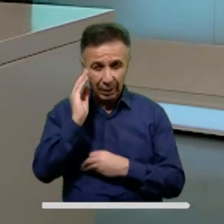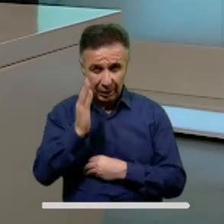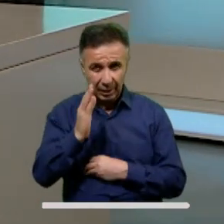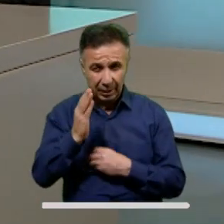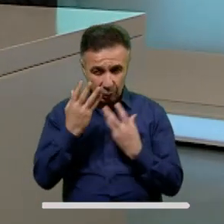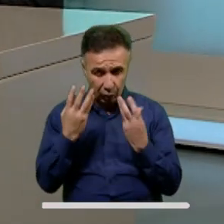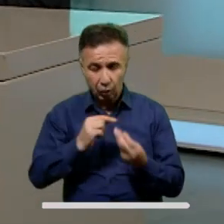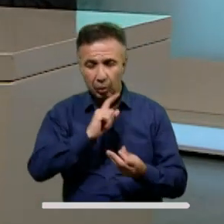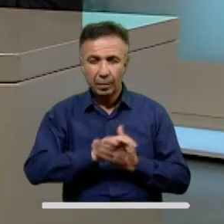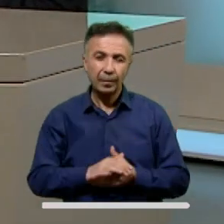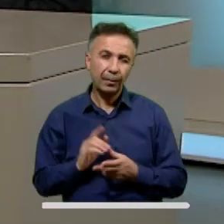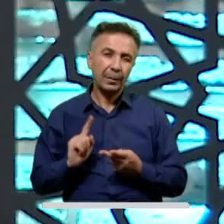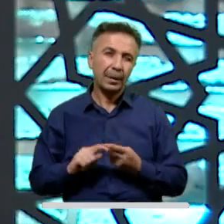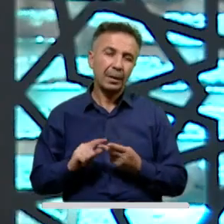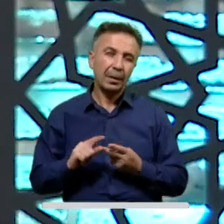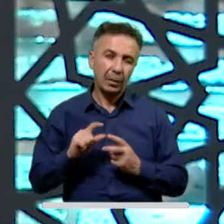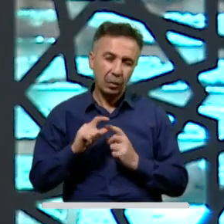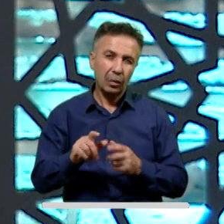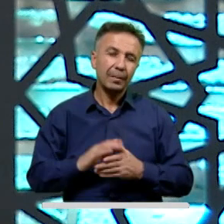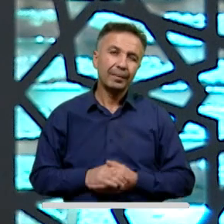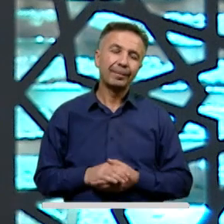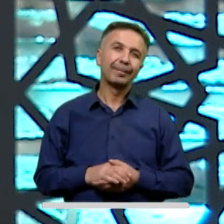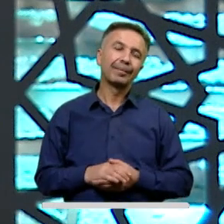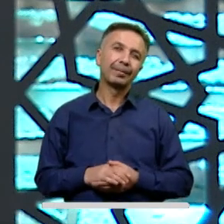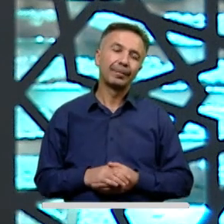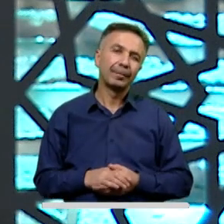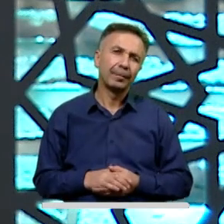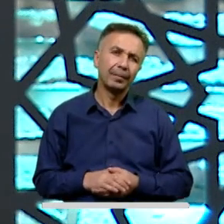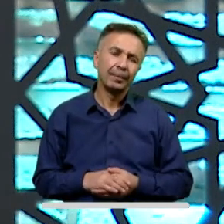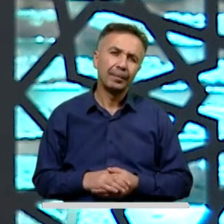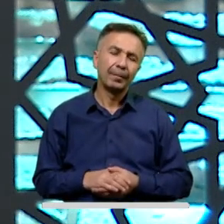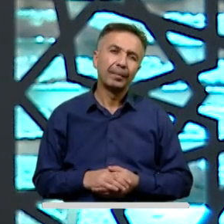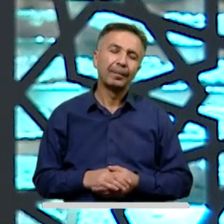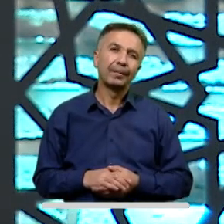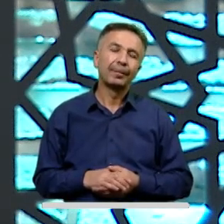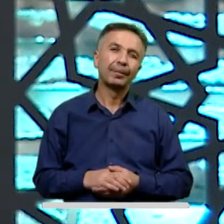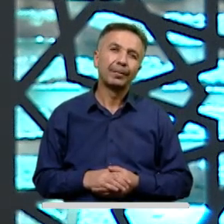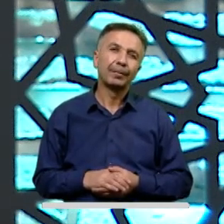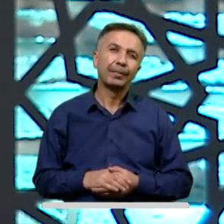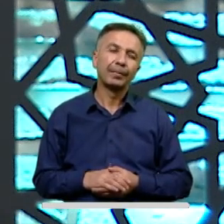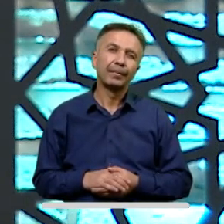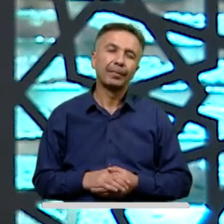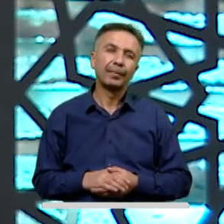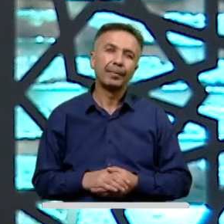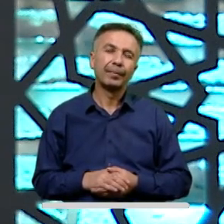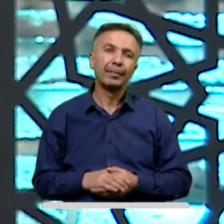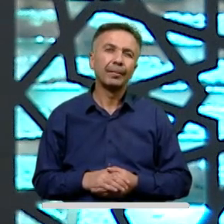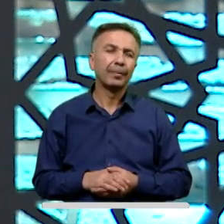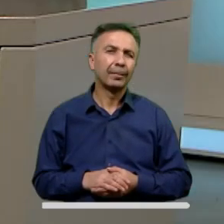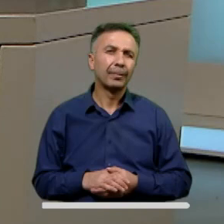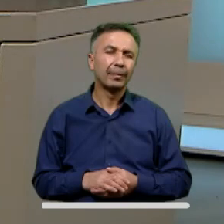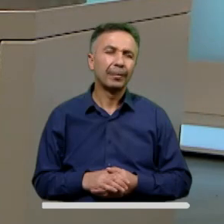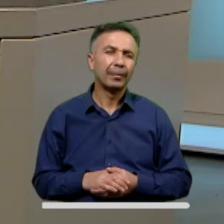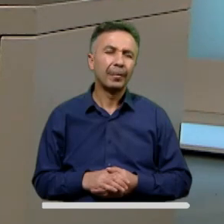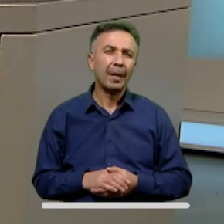bu. Tamam, ikiyi de alalım. İkinci sorum, biz